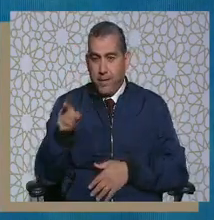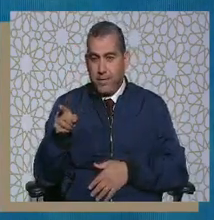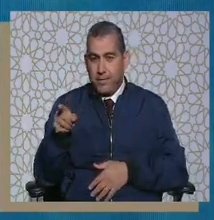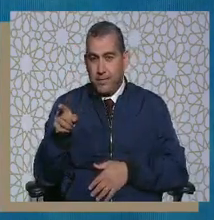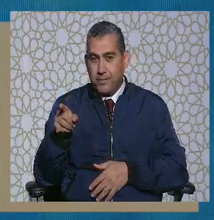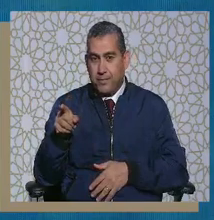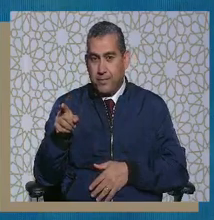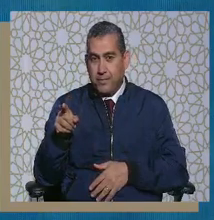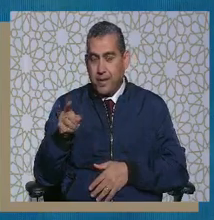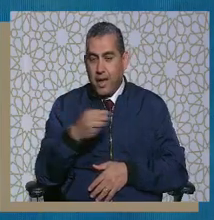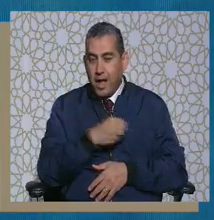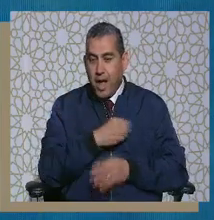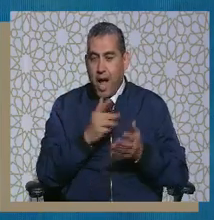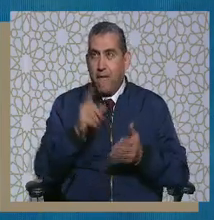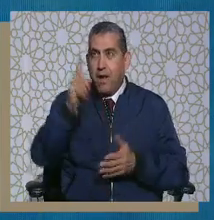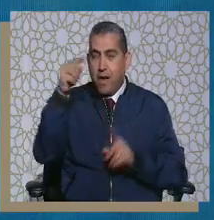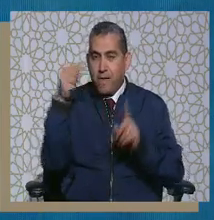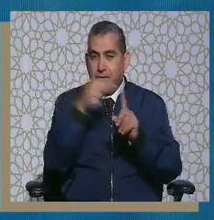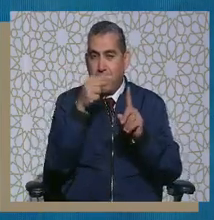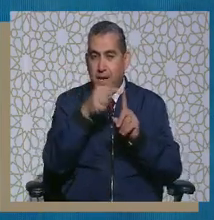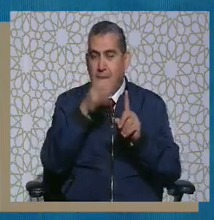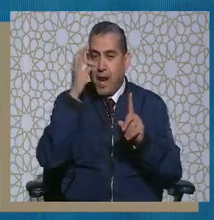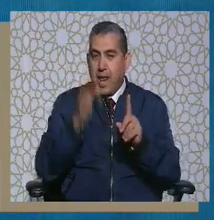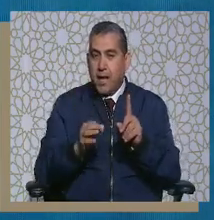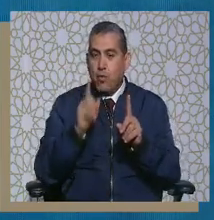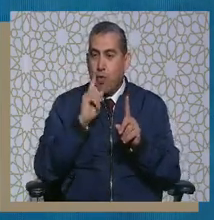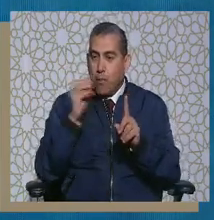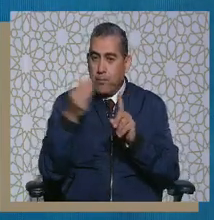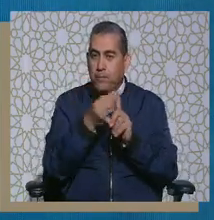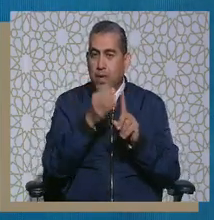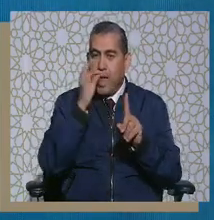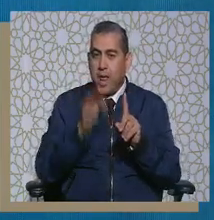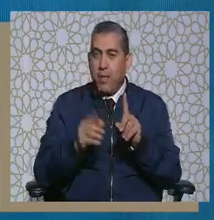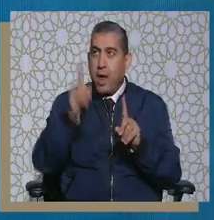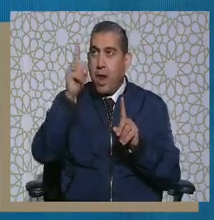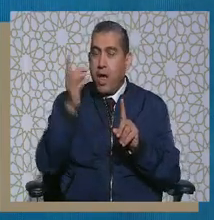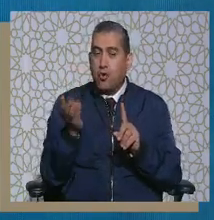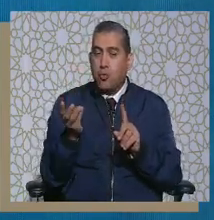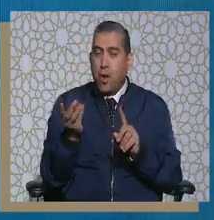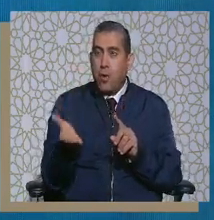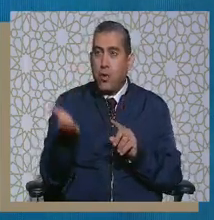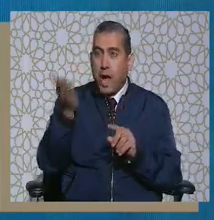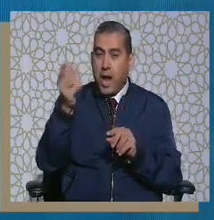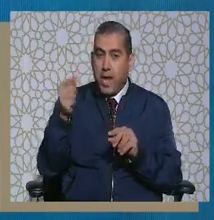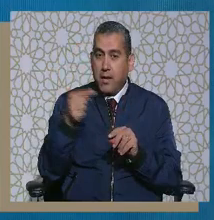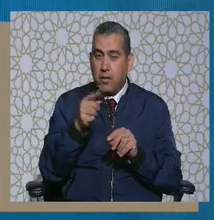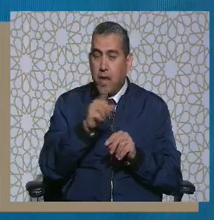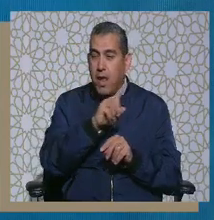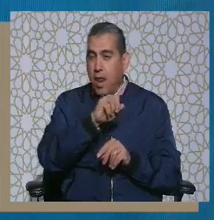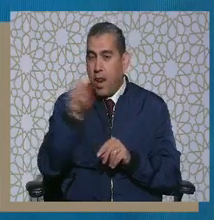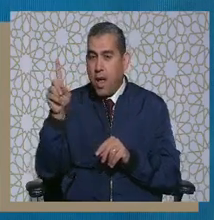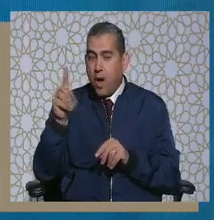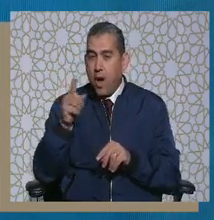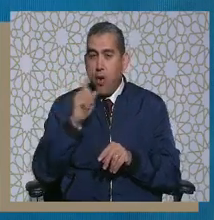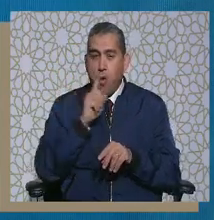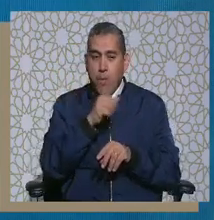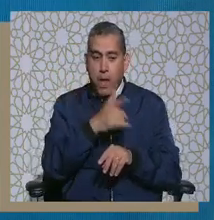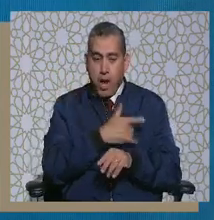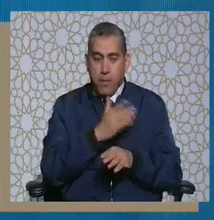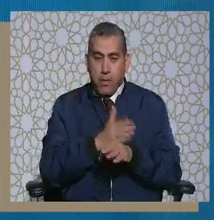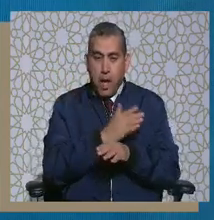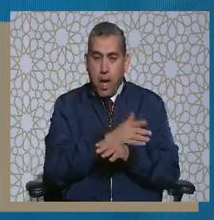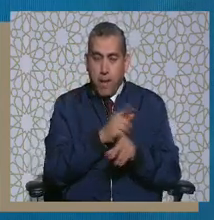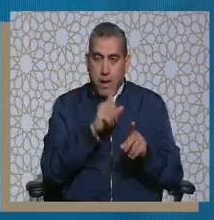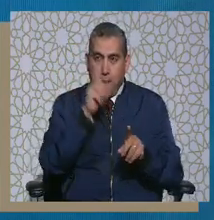فاتقوا الله فيها اتقوا الله لان ربنا سبحانه وتعالى لا يرضى بوجع ام